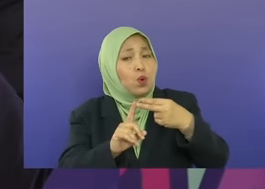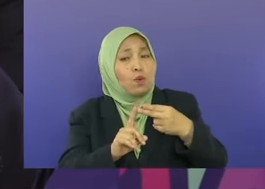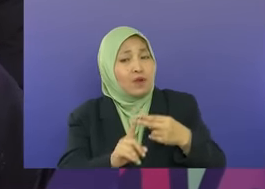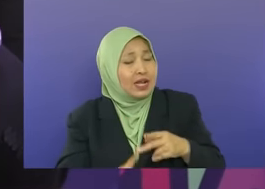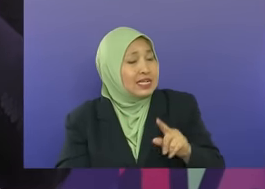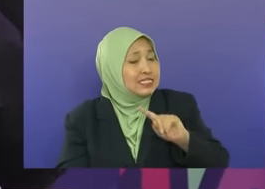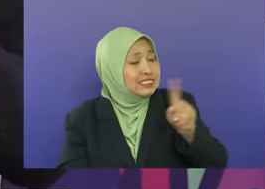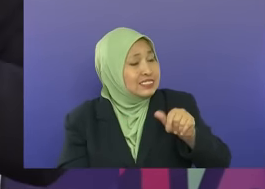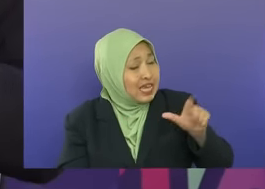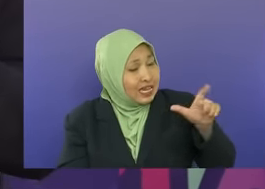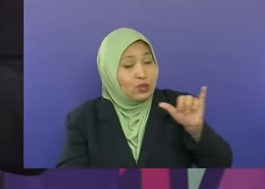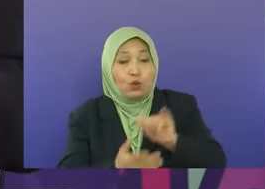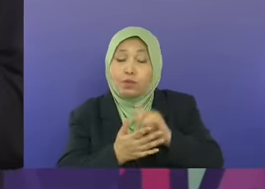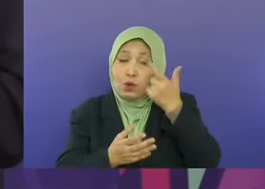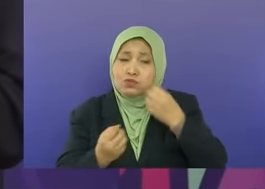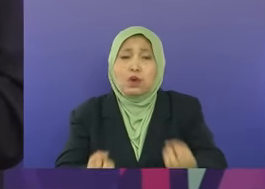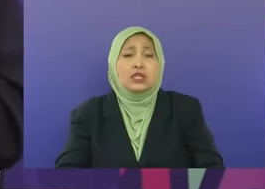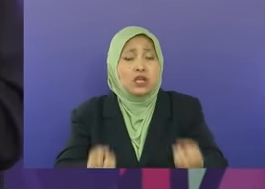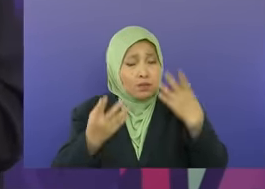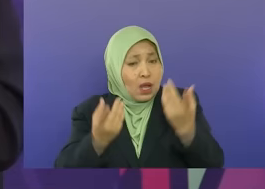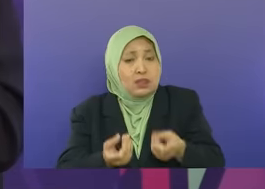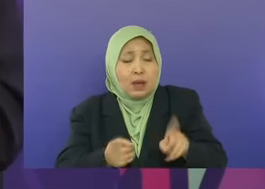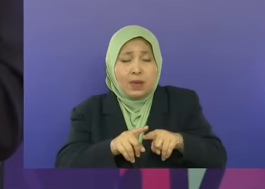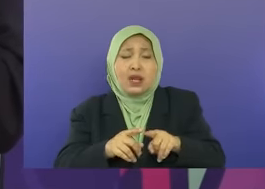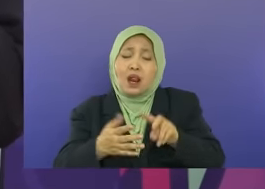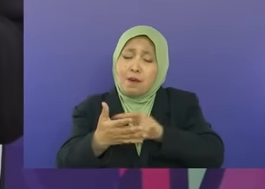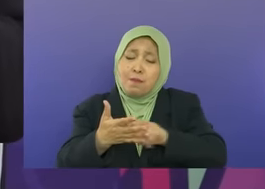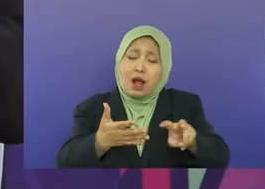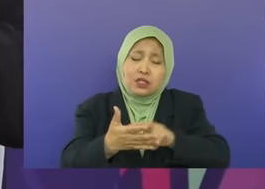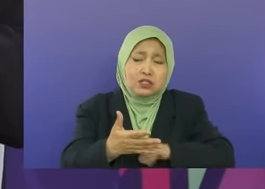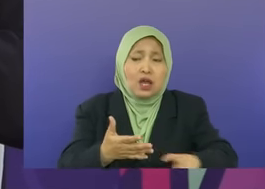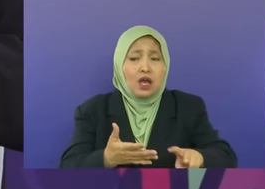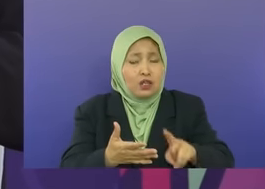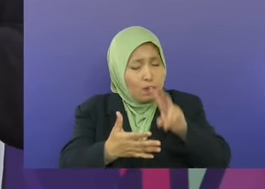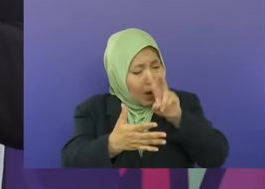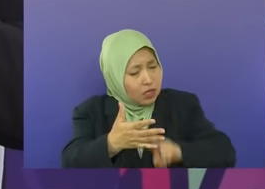sebab kebanyakan juga berlaku dalam bacaan